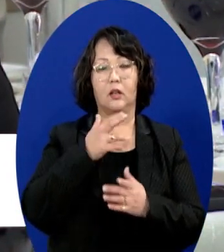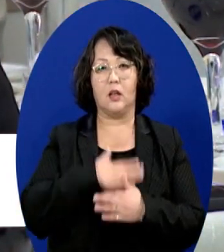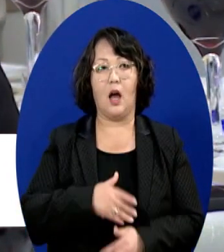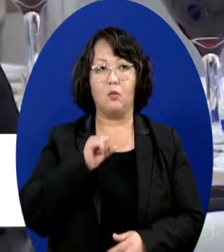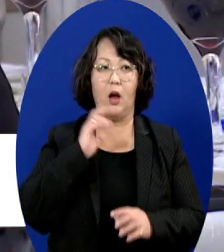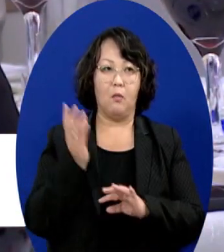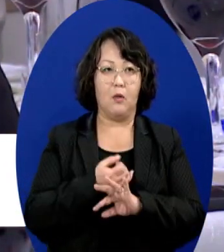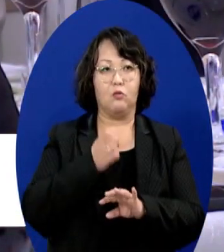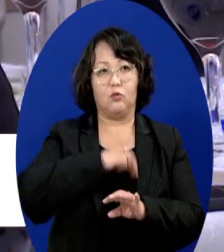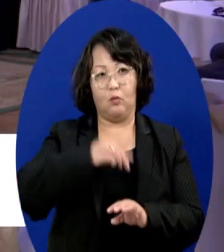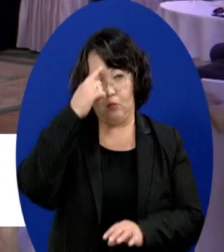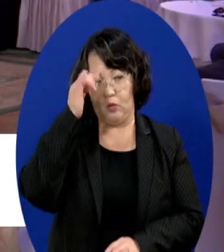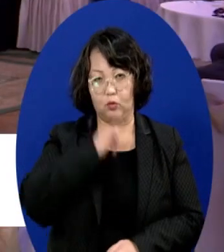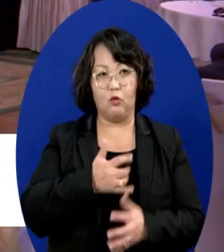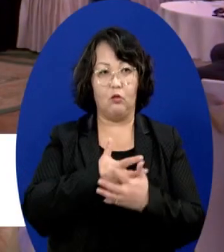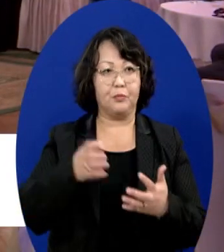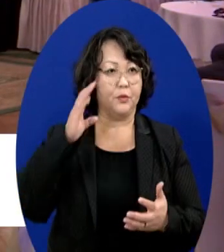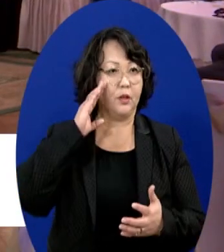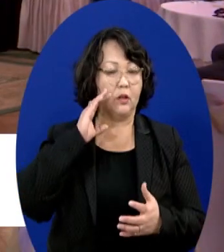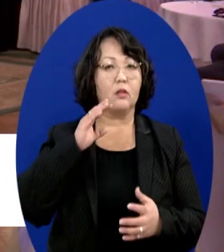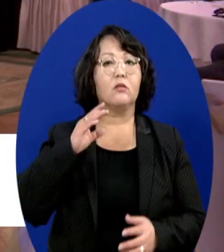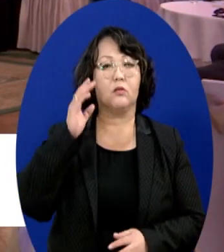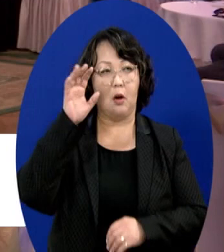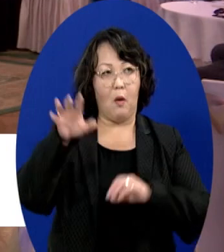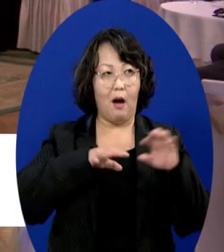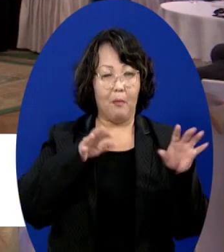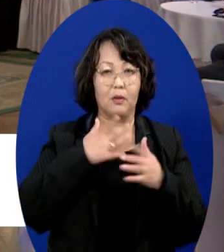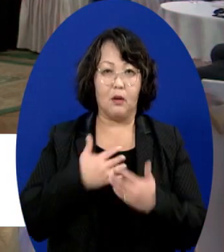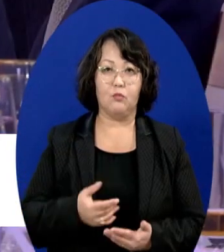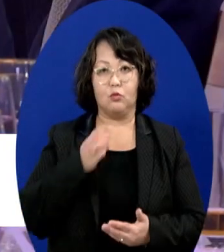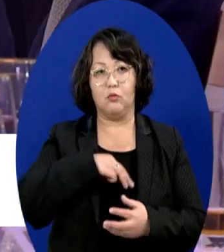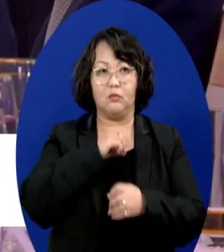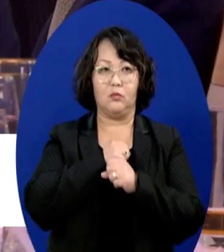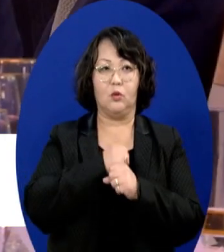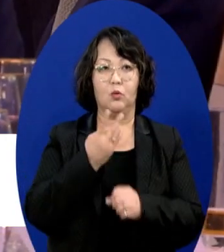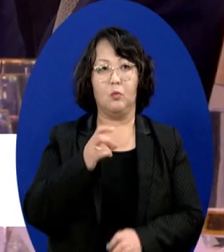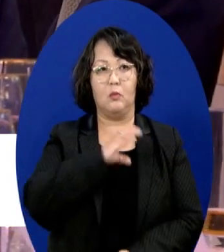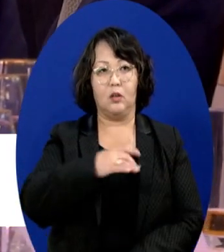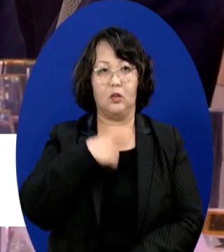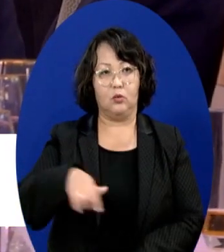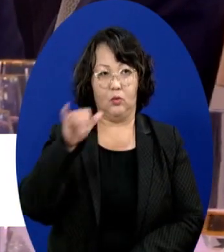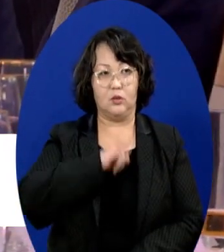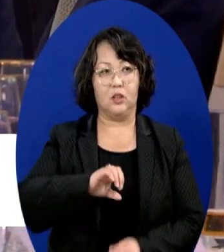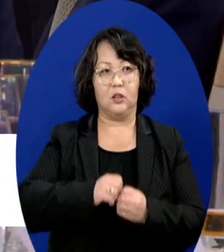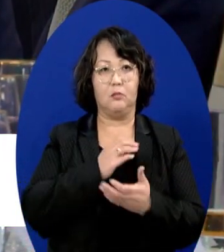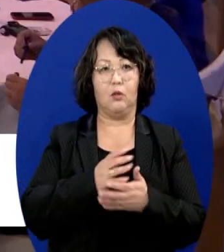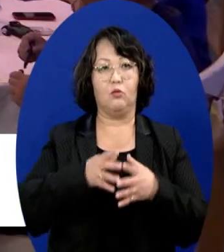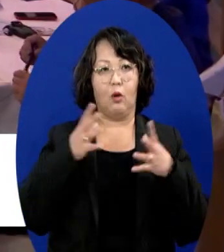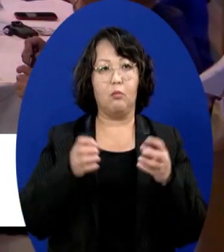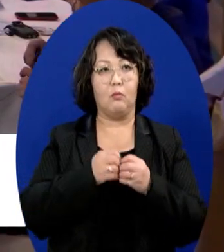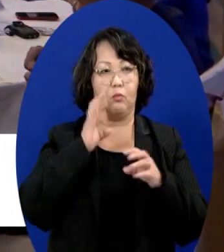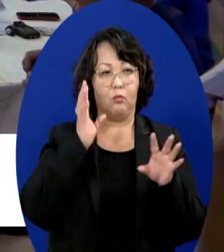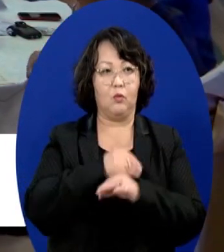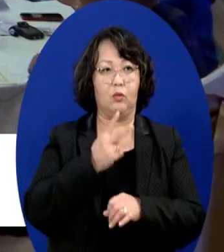байдлын төлөө манай улсын олон зэрэг инхийг сахиулах ажиллагаанд оролцож байна. Энэ нь нэгдсэн үндэсний байгууллагын гишүүн орны хувьд хийж байгаа томоохон үйл явдлаа